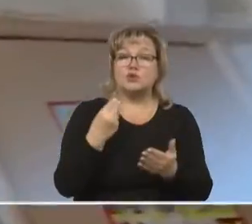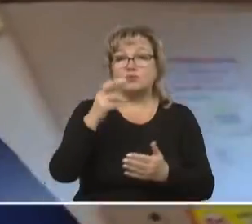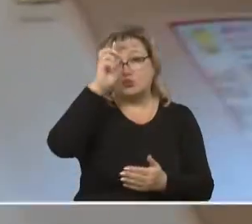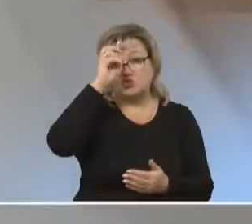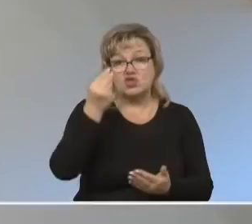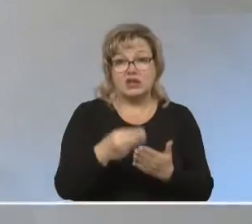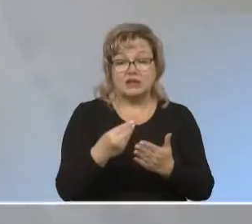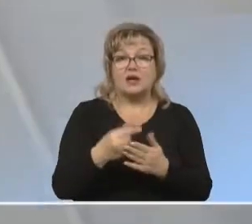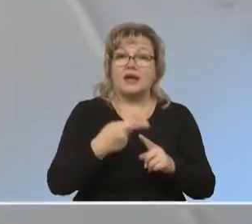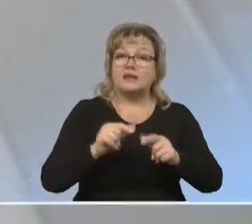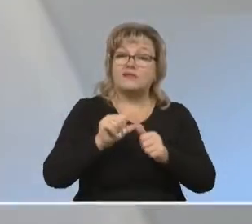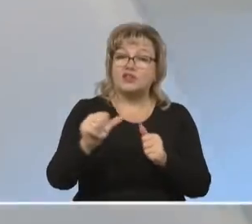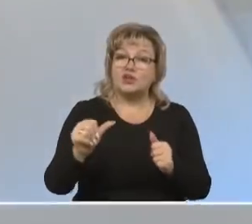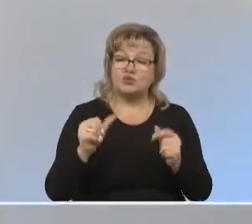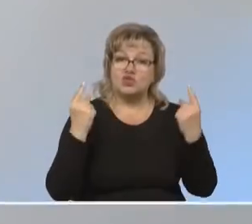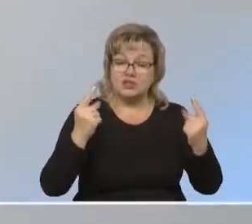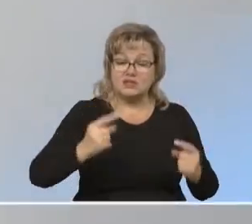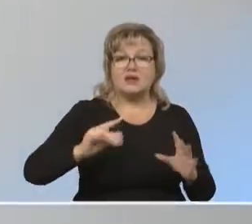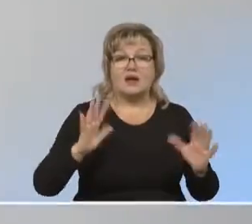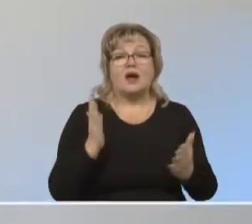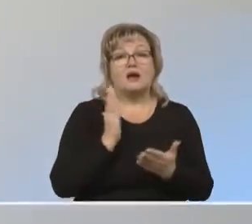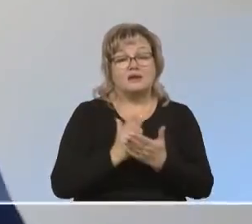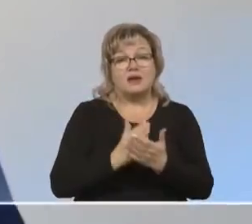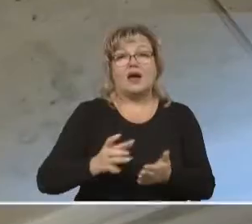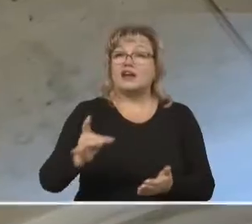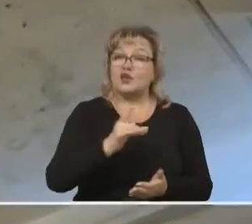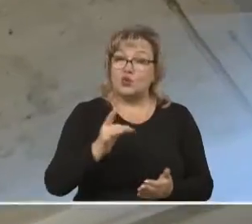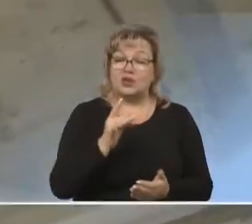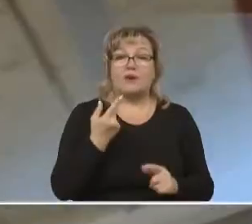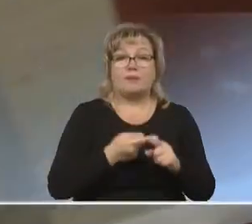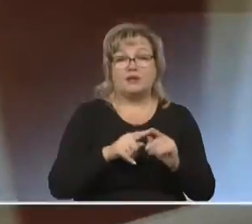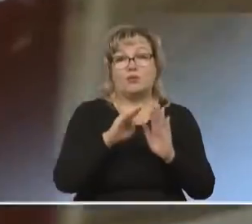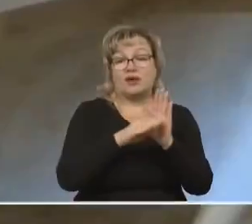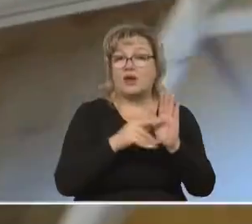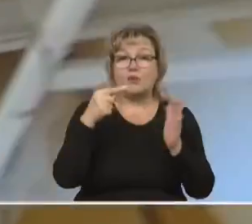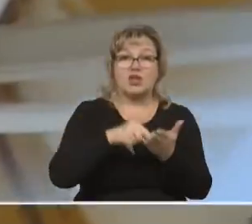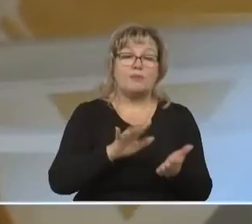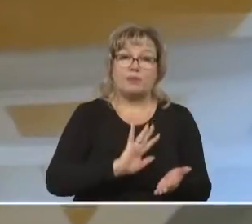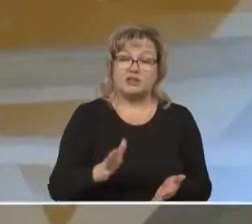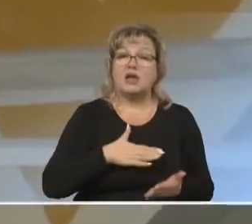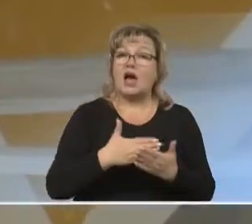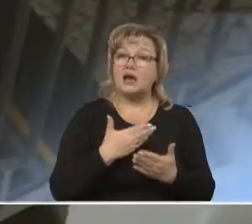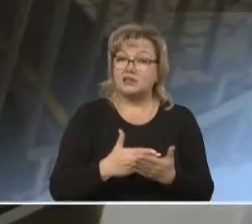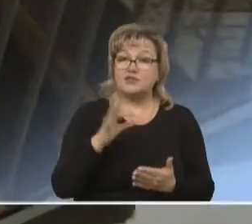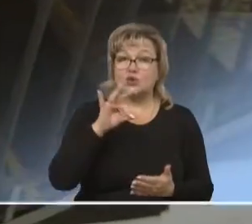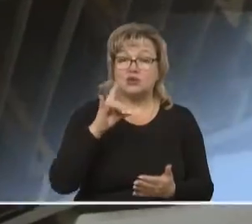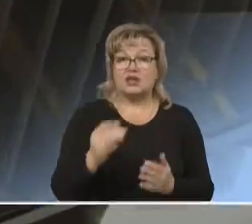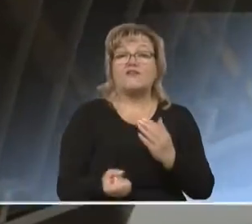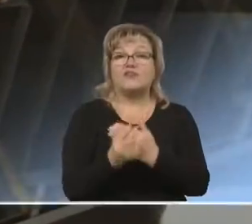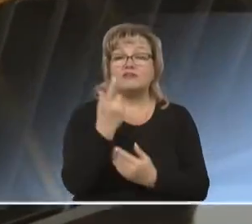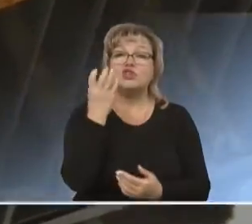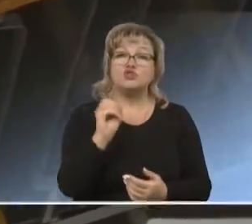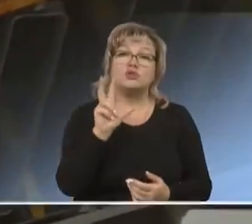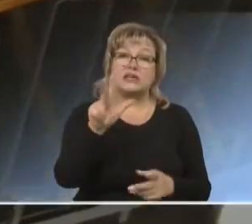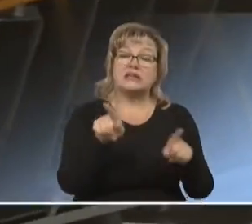этот случай выдающийся. ДК хоть и в селе, но имеет статус районного, поэтому в программу не попадает. Активисты ОНФ выявили еще